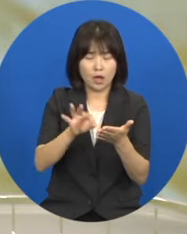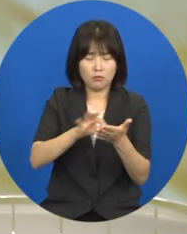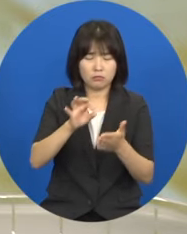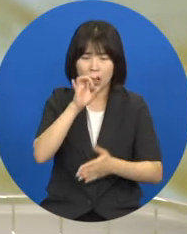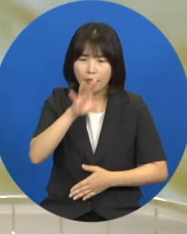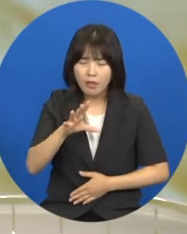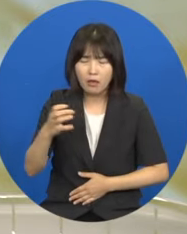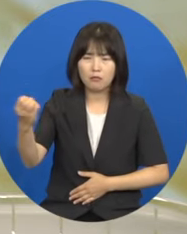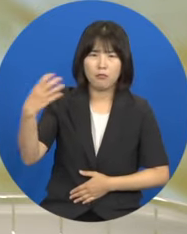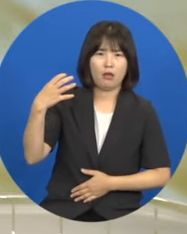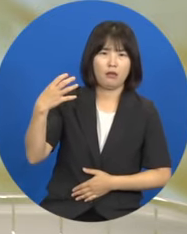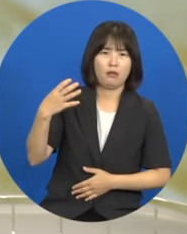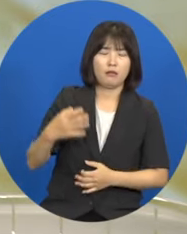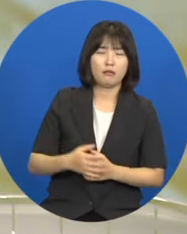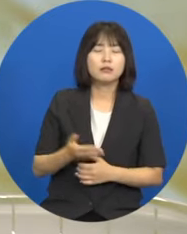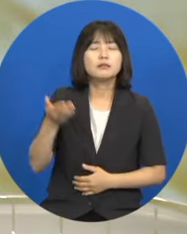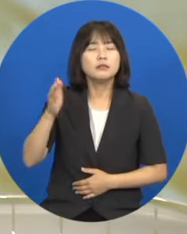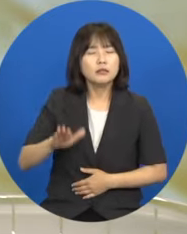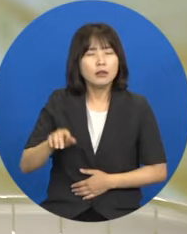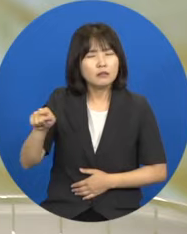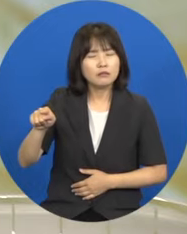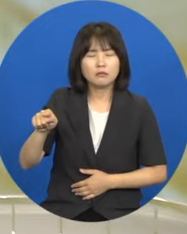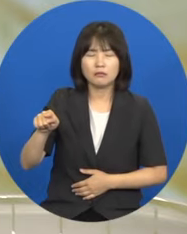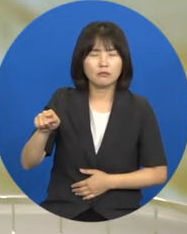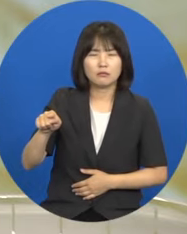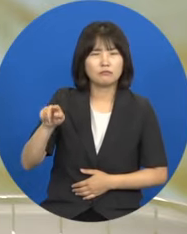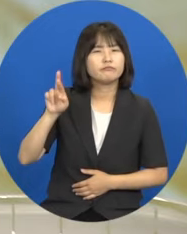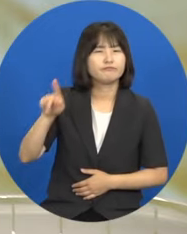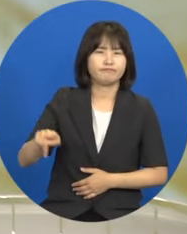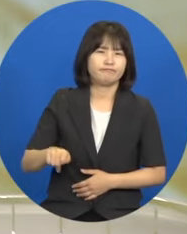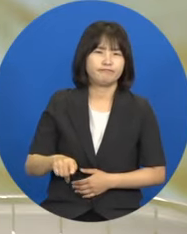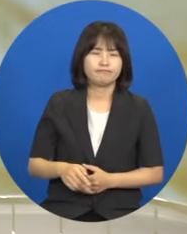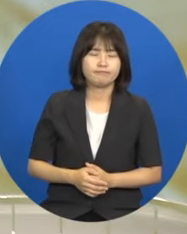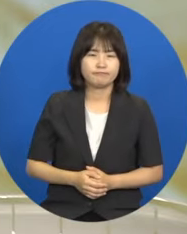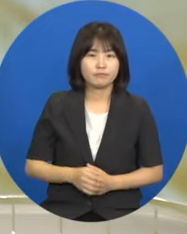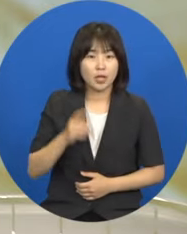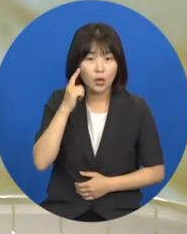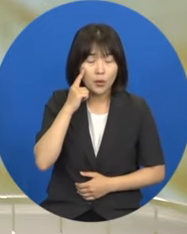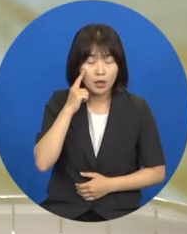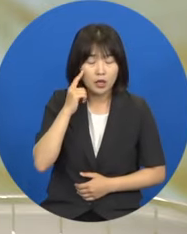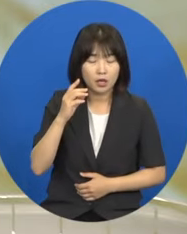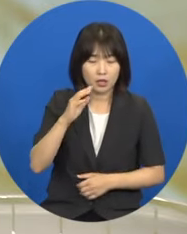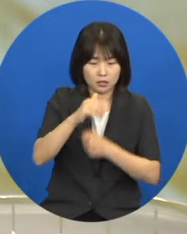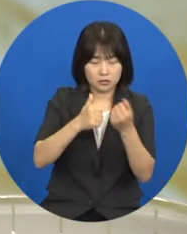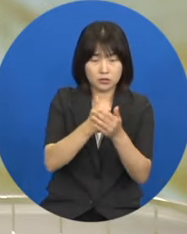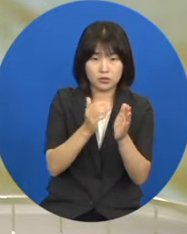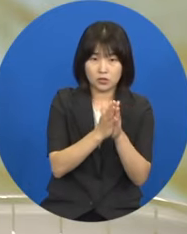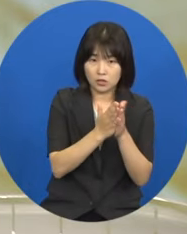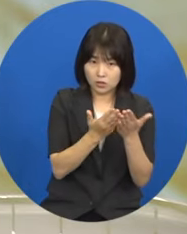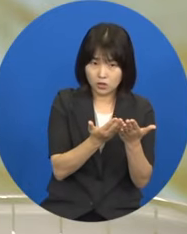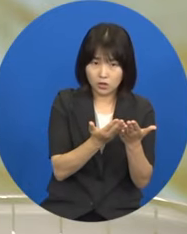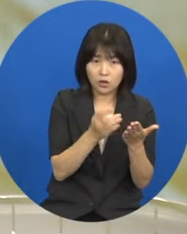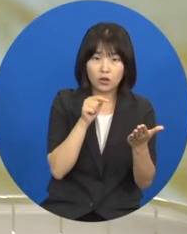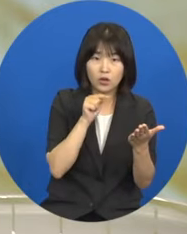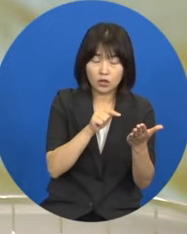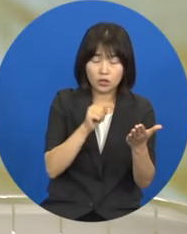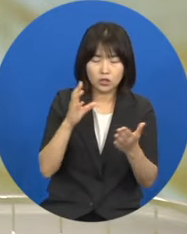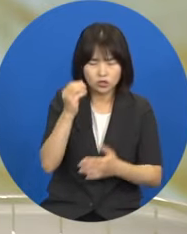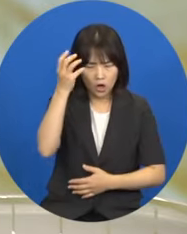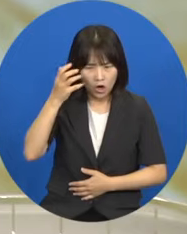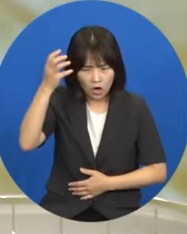된다고 주장하기도 합니다. 그런데 이 주장은 터무니없는 주장입니다. 왜냐하면 성경은 성령을